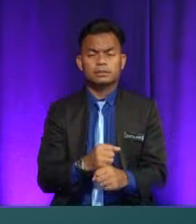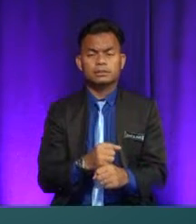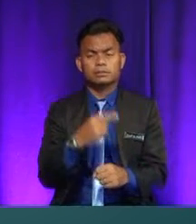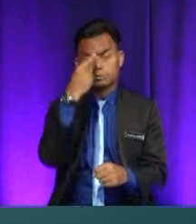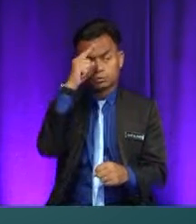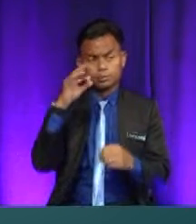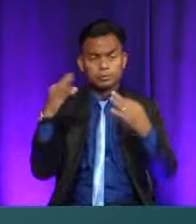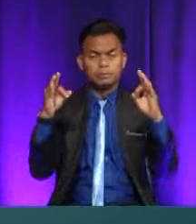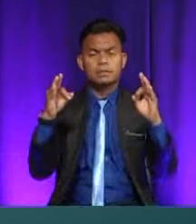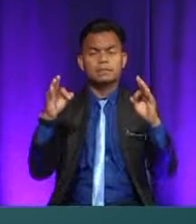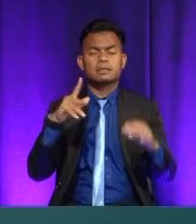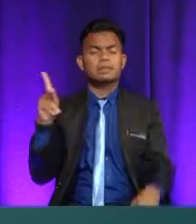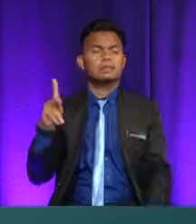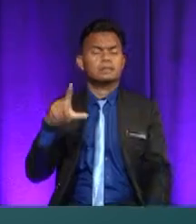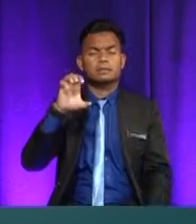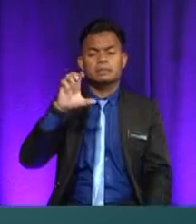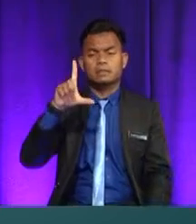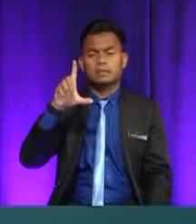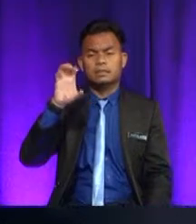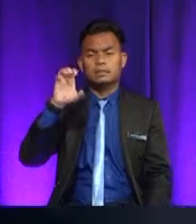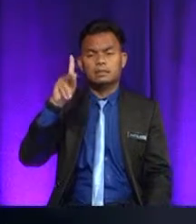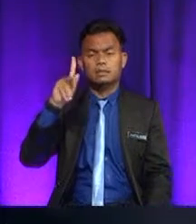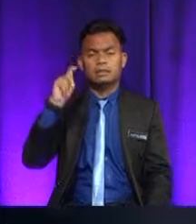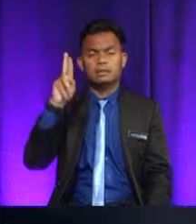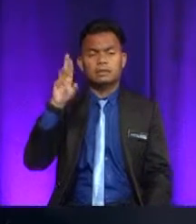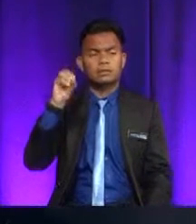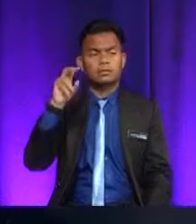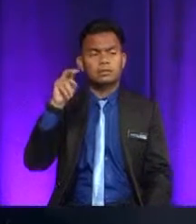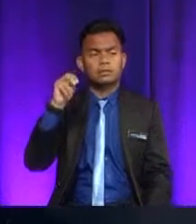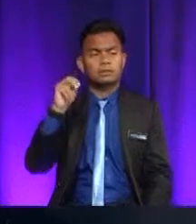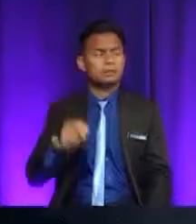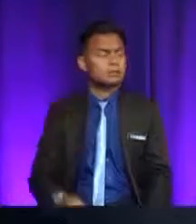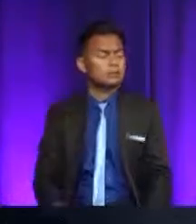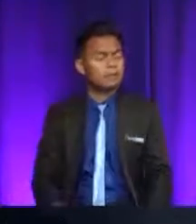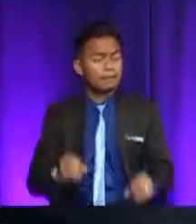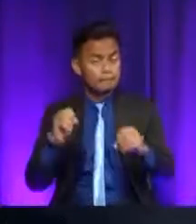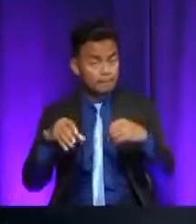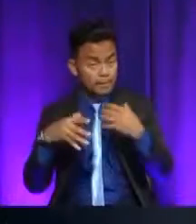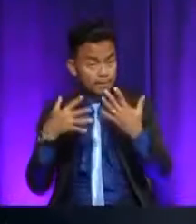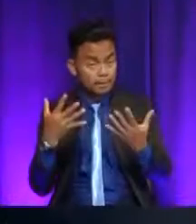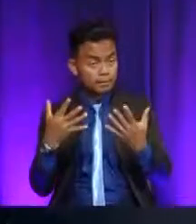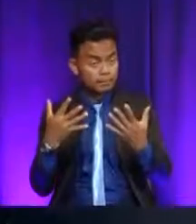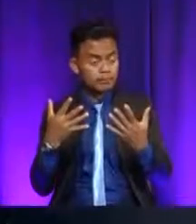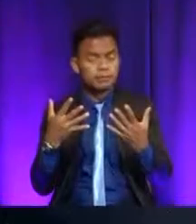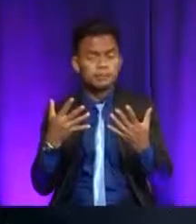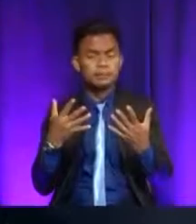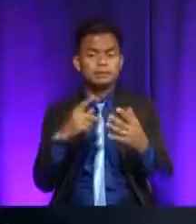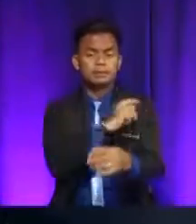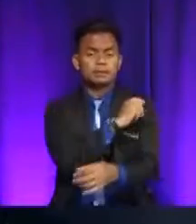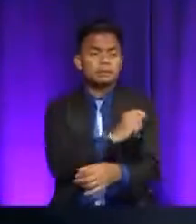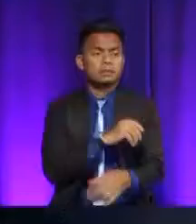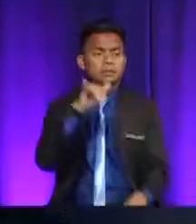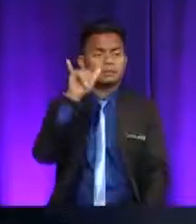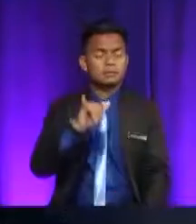a-nya anilkan How much tenaga yang minim ya kita perlukan untuk dibebas